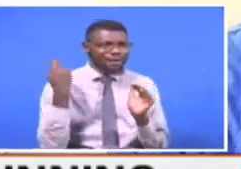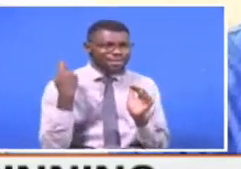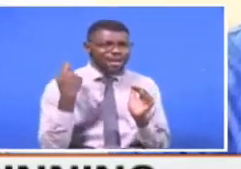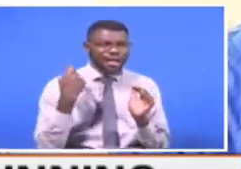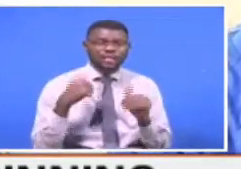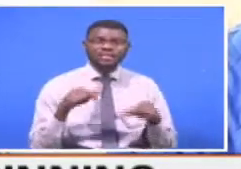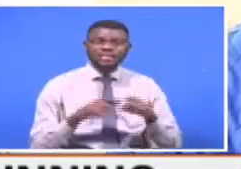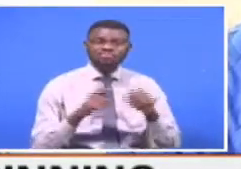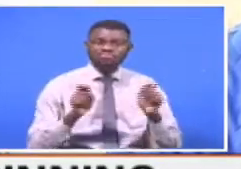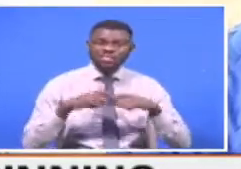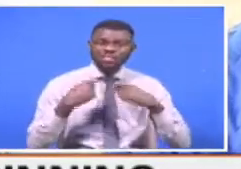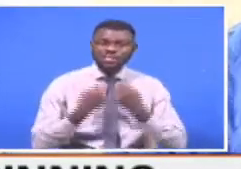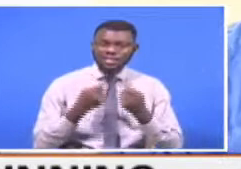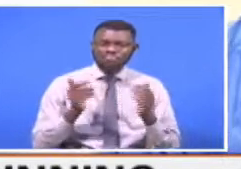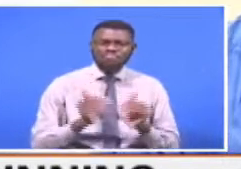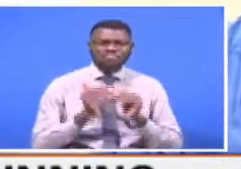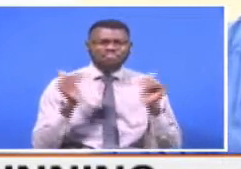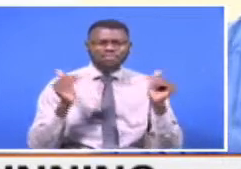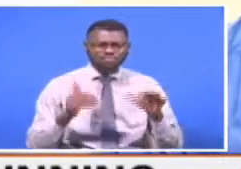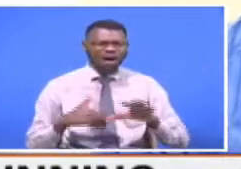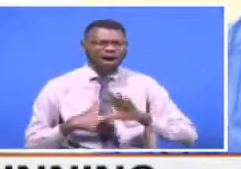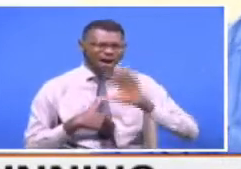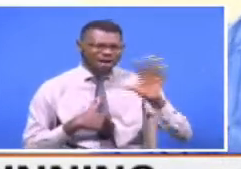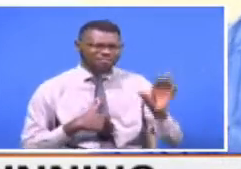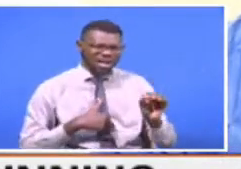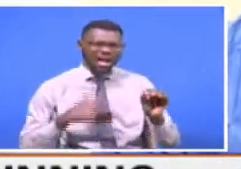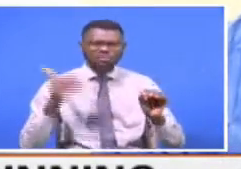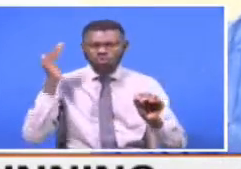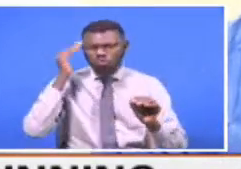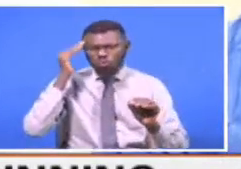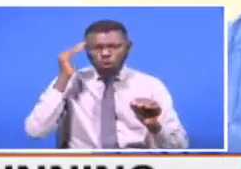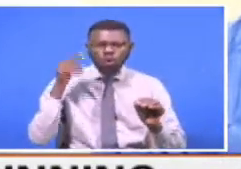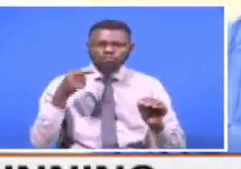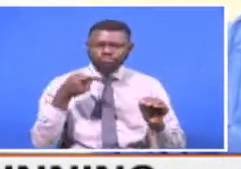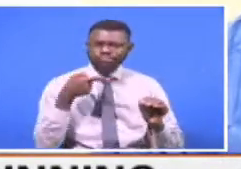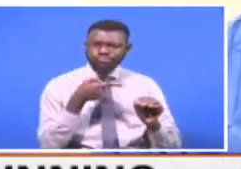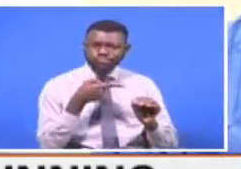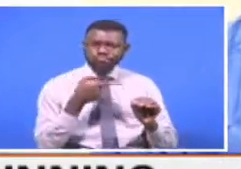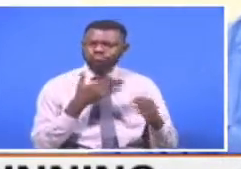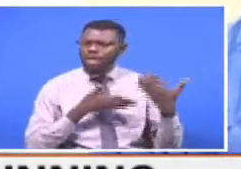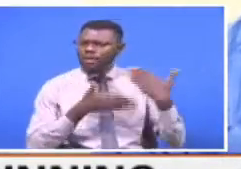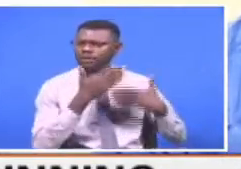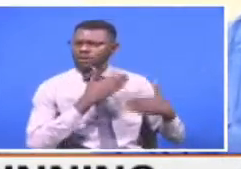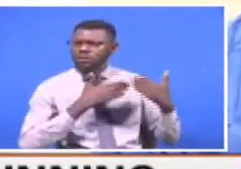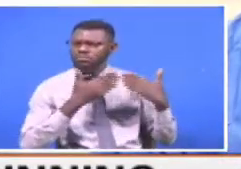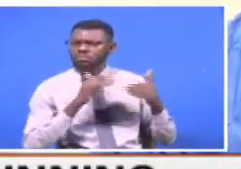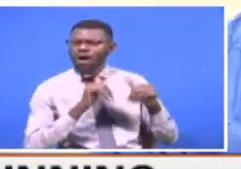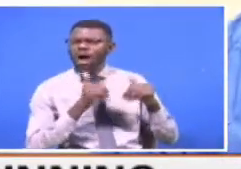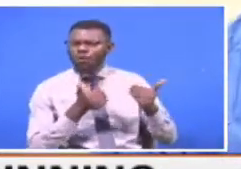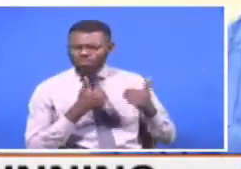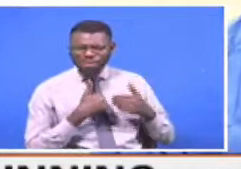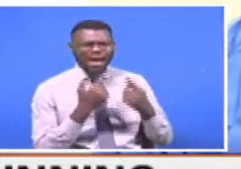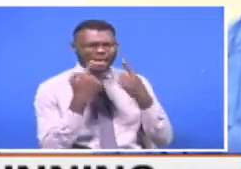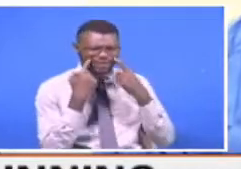timu kubwa Kiafrika. Juu ni timu nimefuatilia historia yake, nimeifuatilia